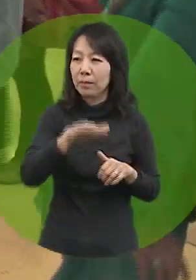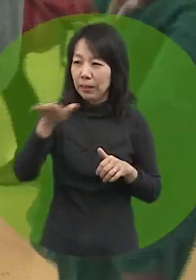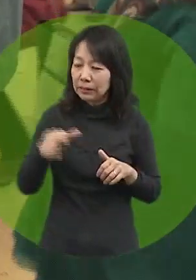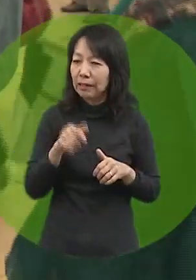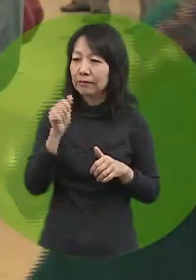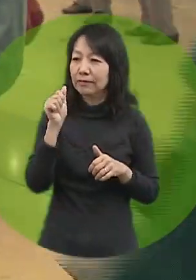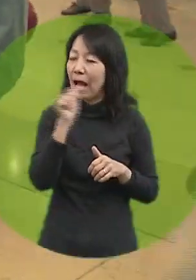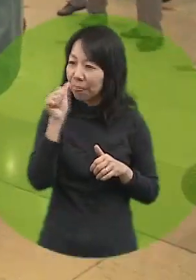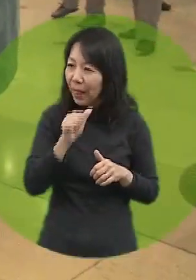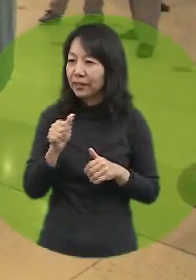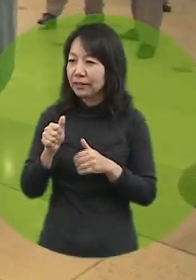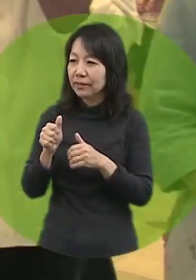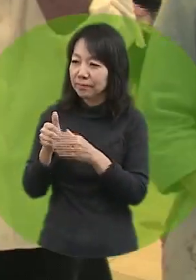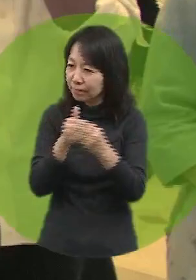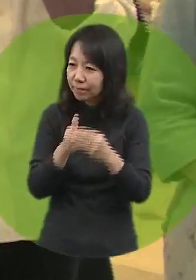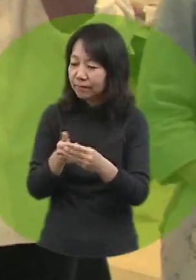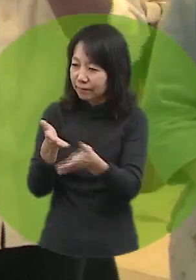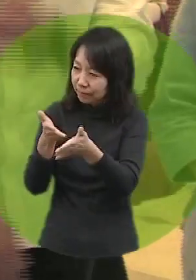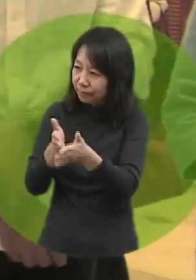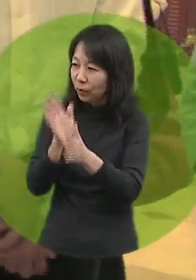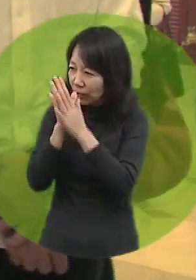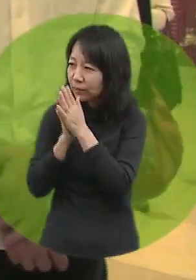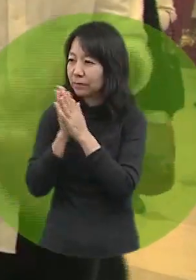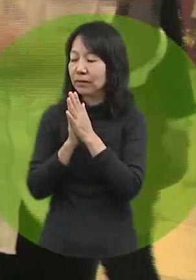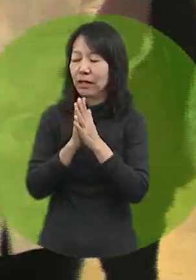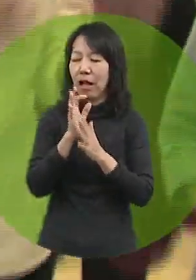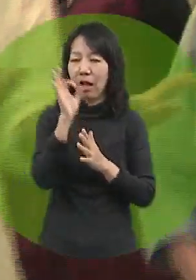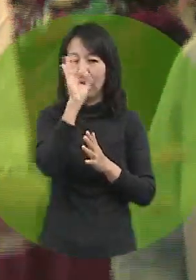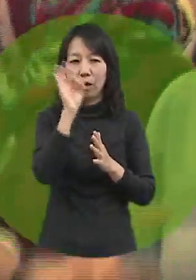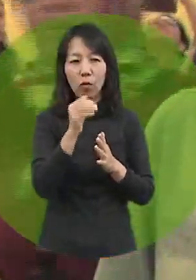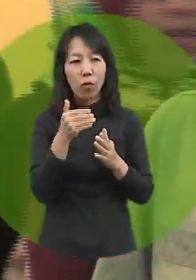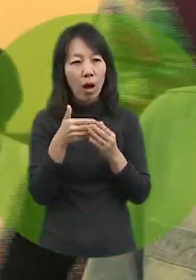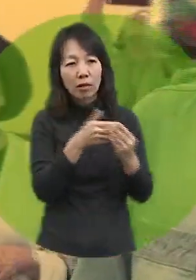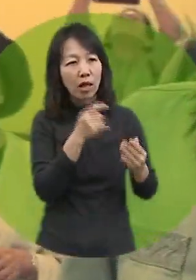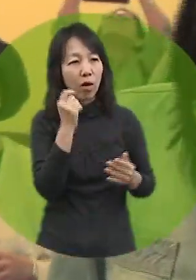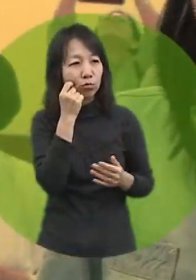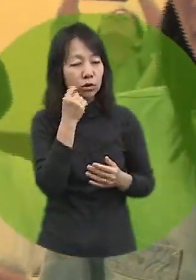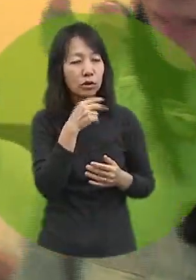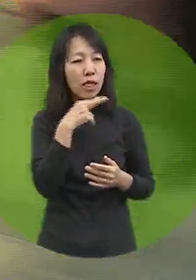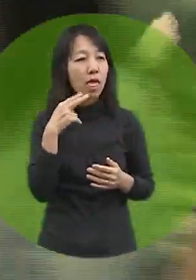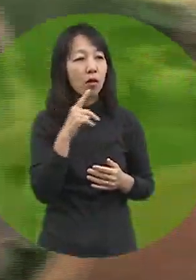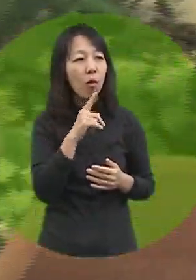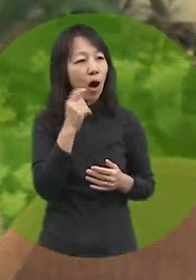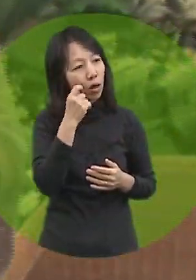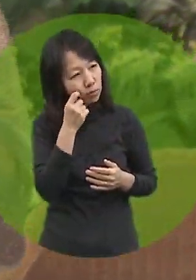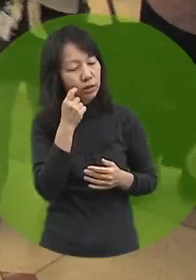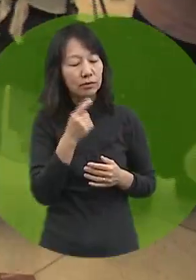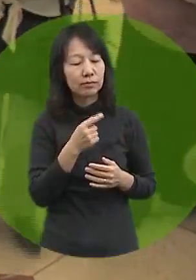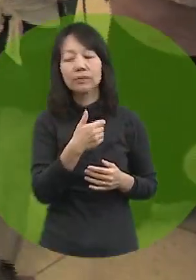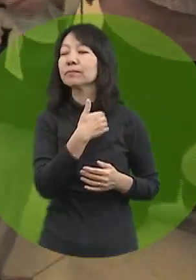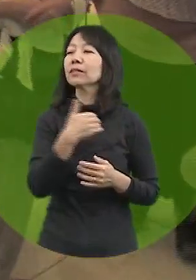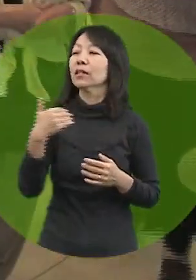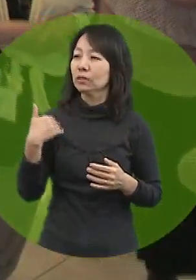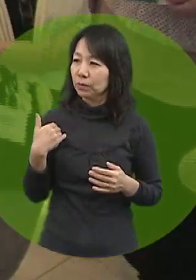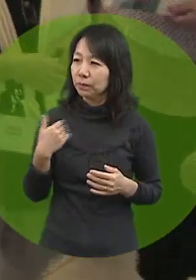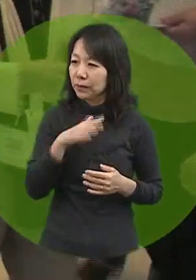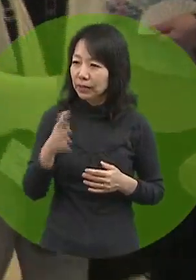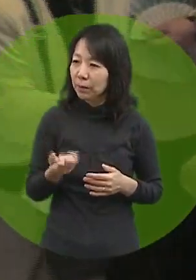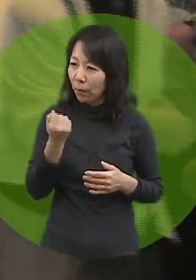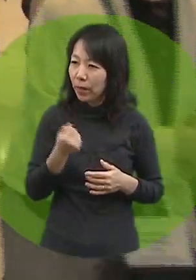ください。 観光案内、案内はできないです よ。いや、もう1年 もしないです。喋れないですか、喋れないですか。 大丈夫です。皆さんが持っているものは何です